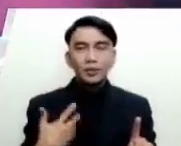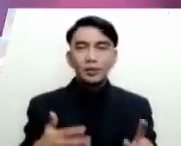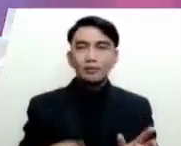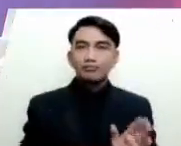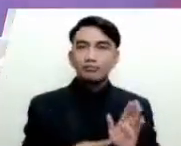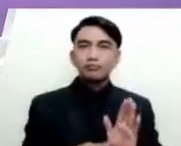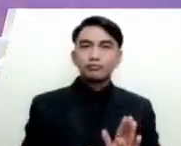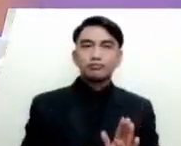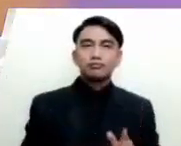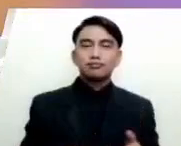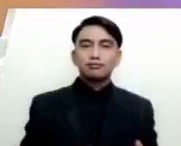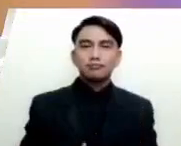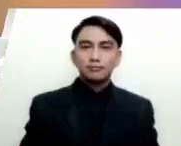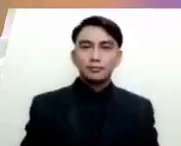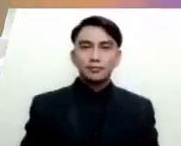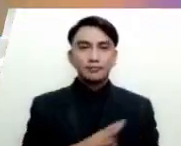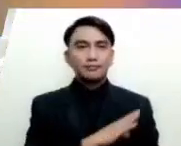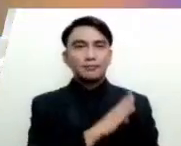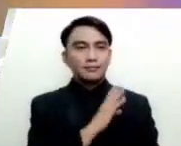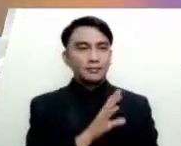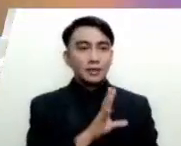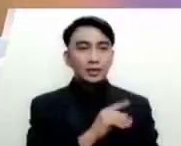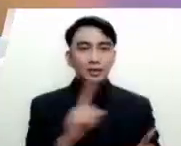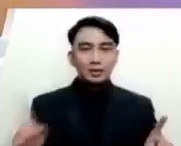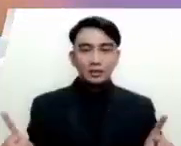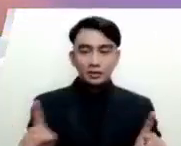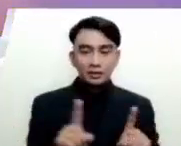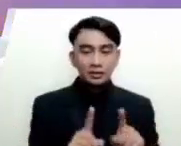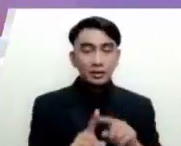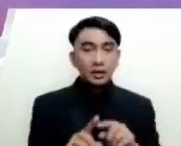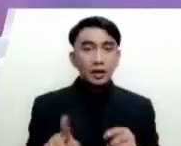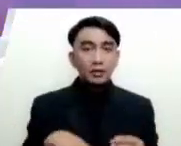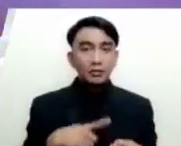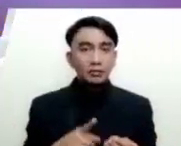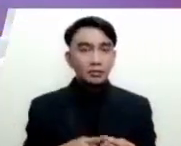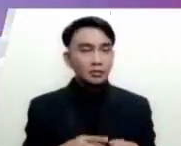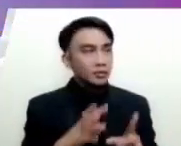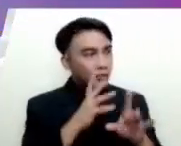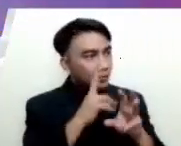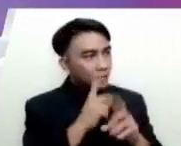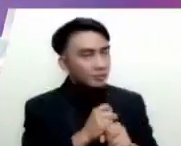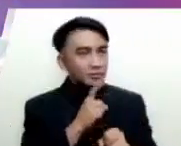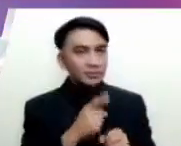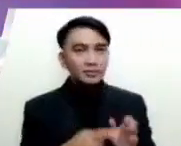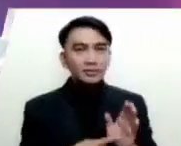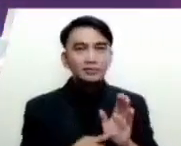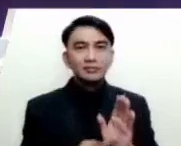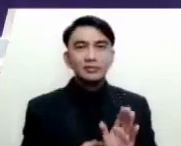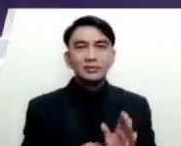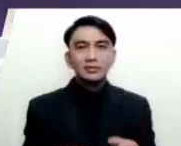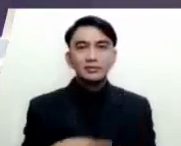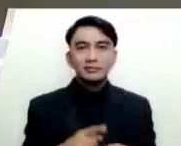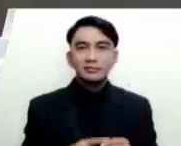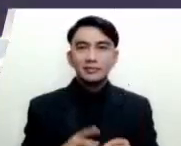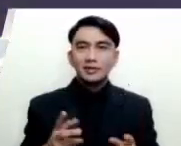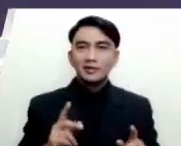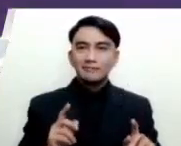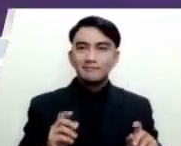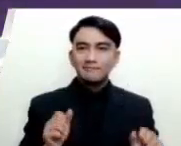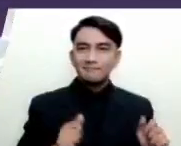presence. Pati nga itong serenader, tila nabighani at nagpaubaya sa kanyang karisma.